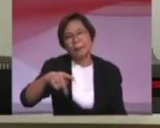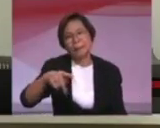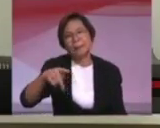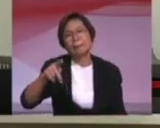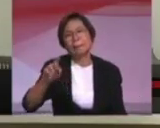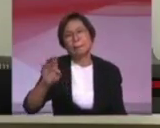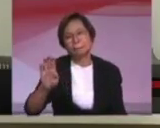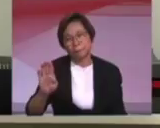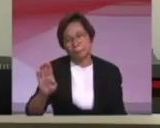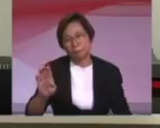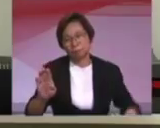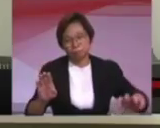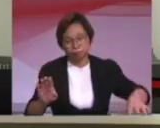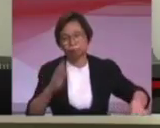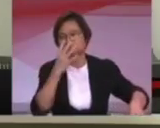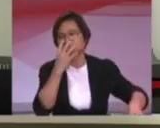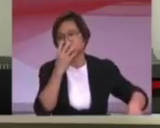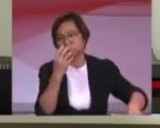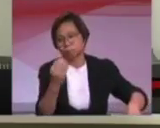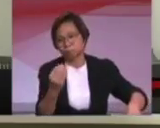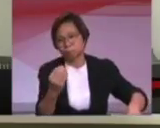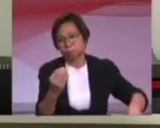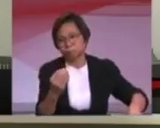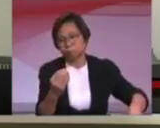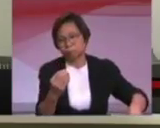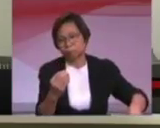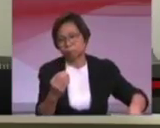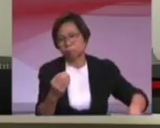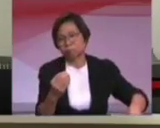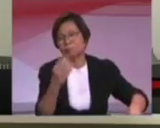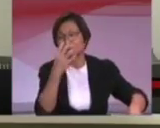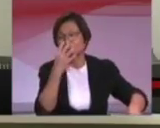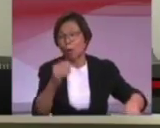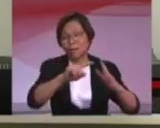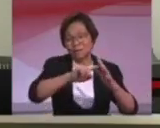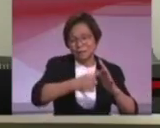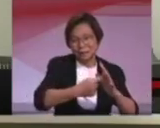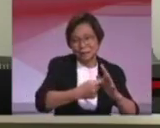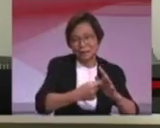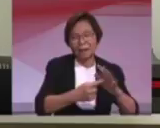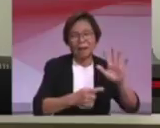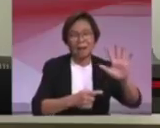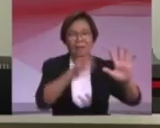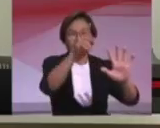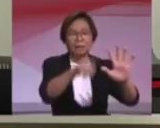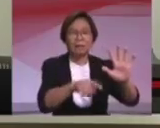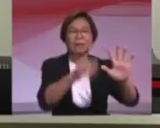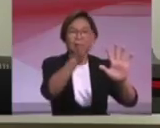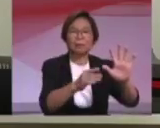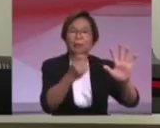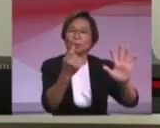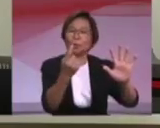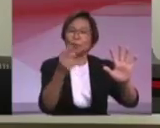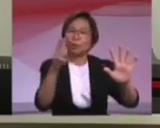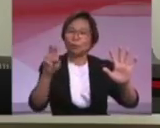Bersyarat PKPB di daerah Seremban berkuat kuasa pada 5 November